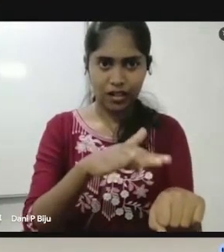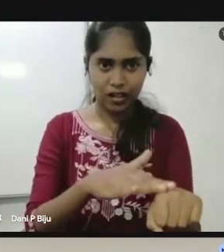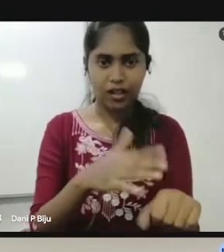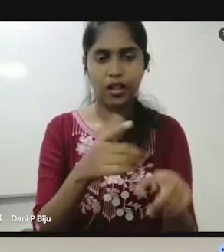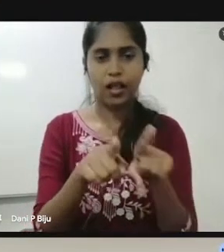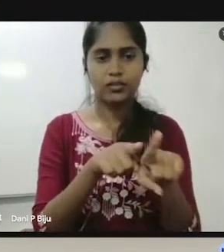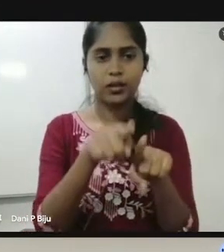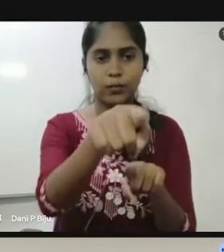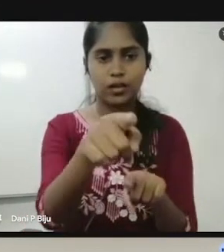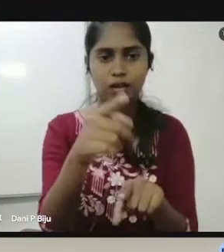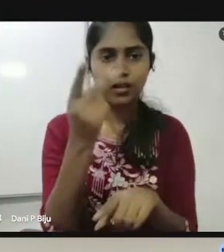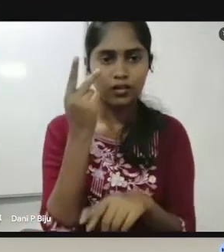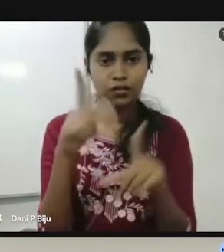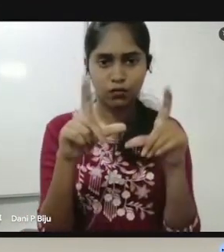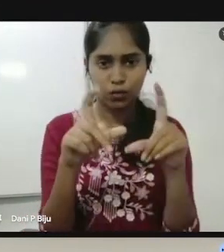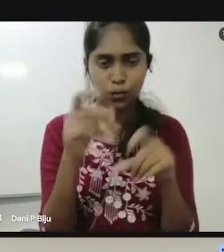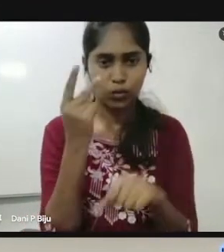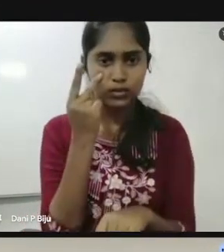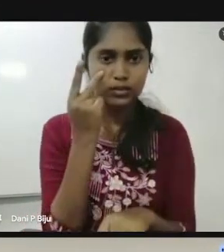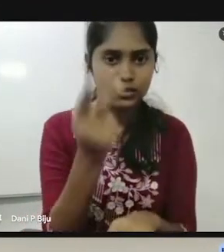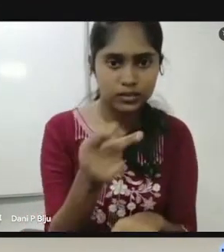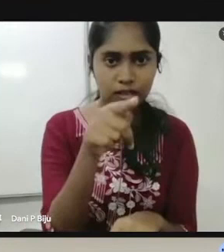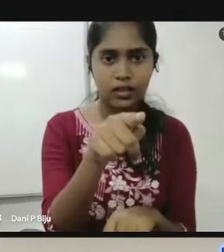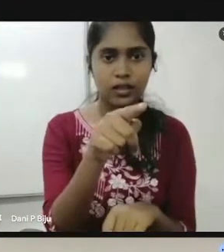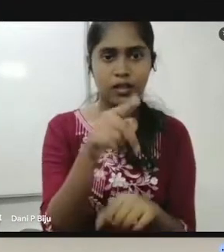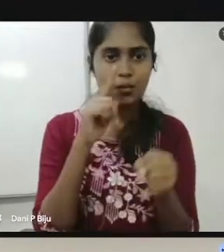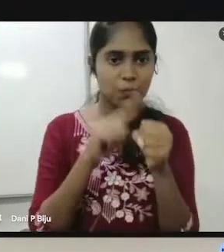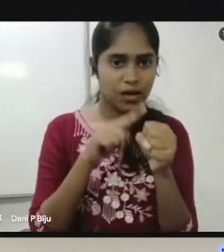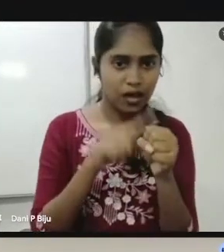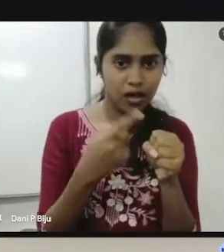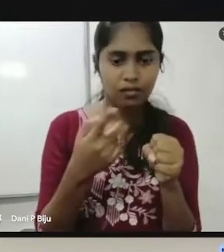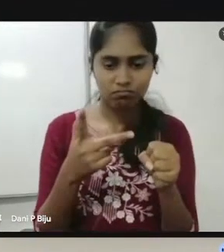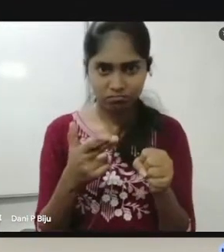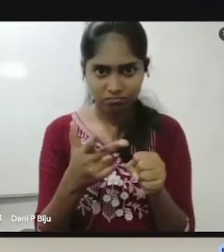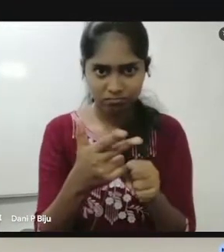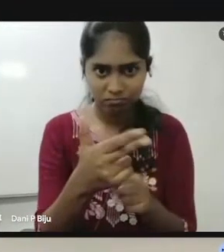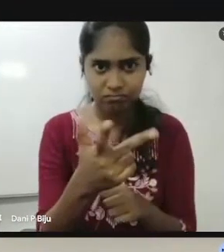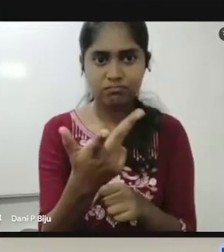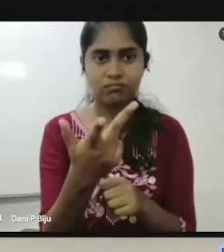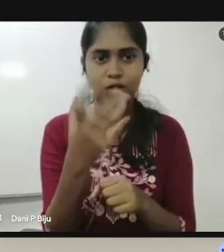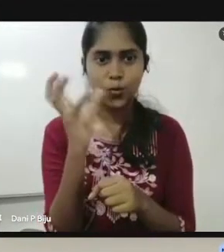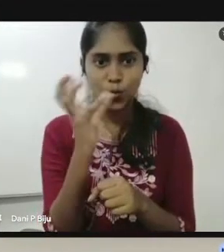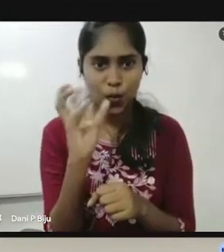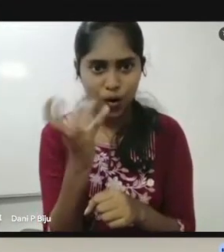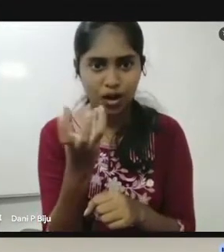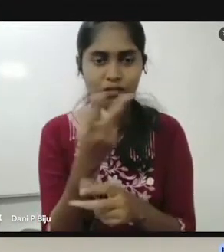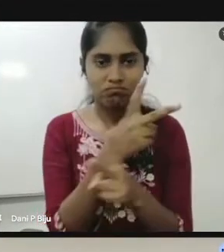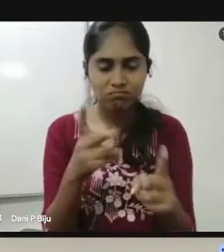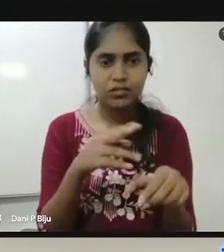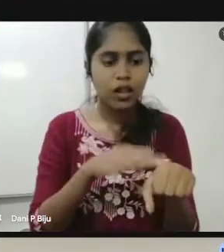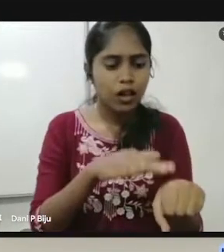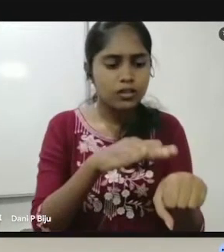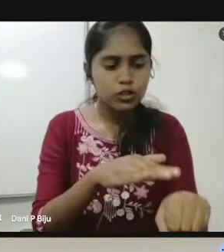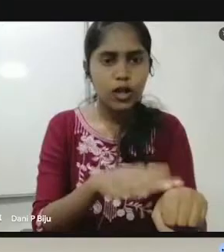നമ്മൾ ജനറലി ക്രിയേറ്റ് ചെയ്യുകയാണ് ചെയ്യുന്നത്. ഒരു കുട്ടിയുടെ ആവശ്യത്തിനനുസരിച്ച് നമ്മൾ ക്രിയേറ്റ് ചെയ്തെടുക്കുകയാണ് ചെയ്യുന്നത്. മോസ്റ്റ്ലി ഇങ്ങനത്തെ സിംബൽസ്